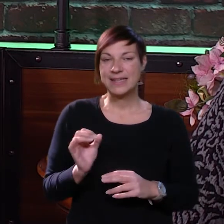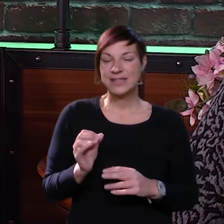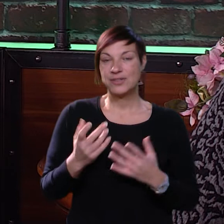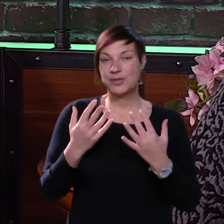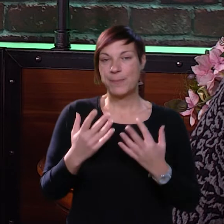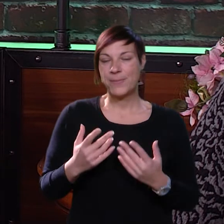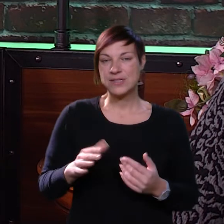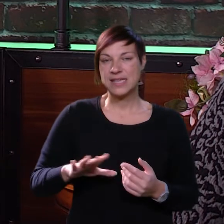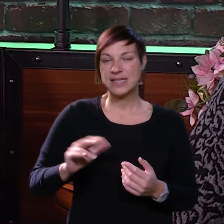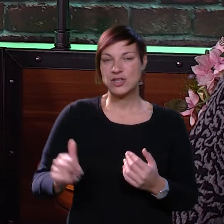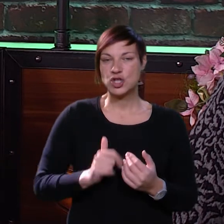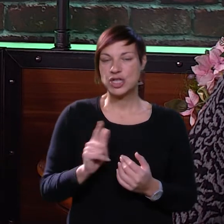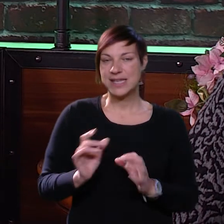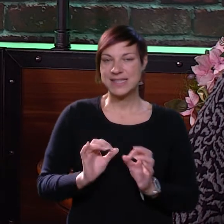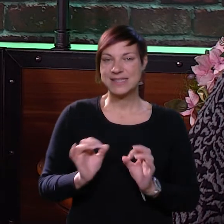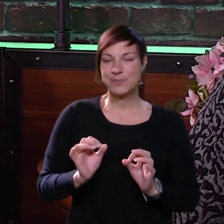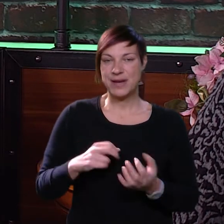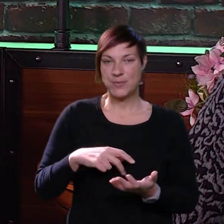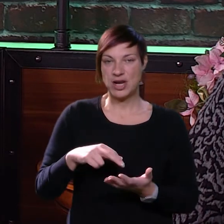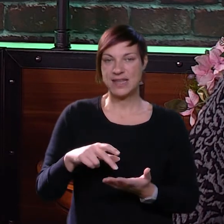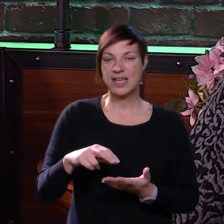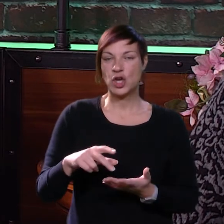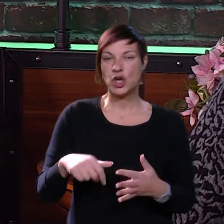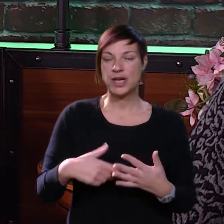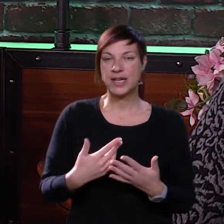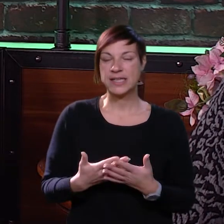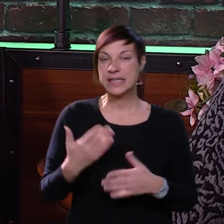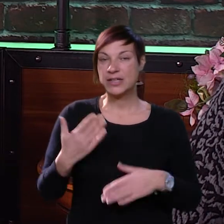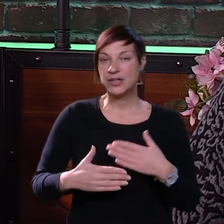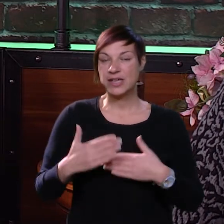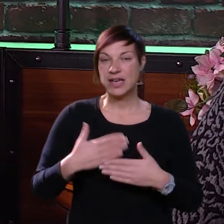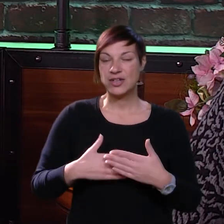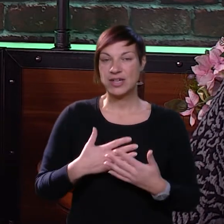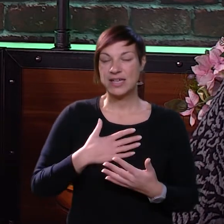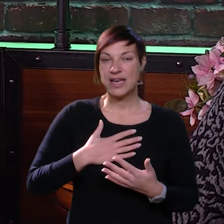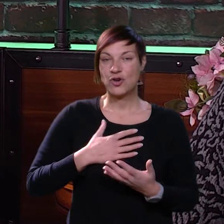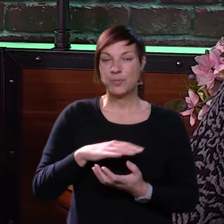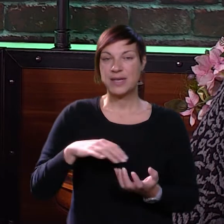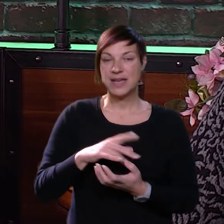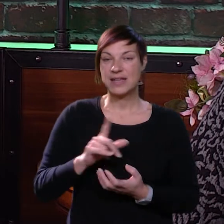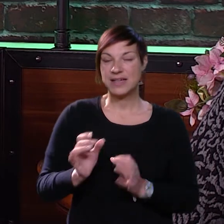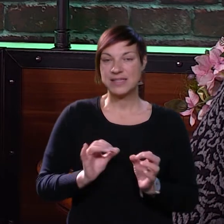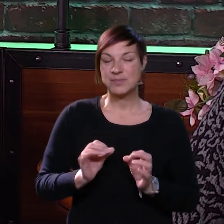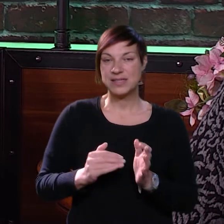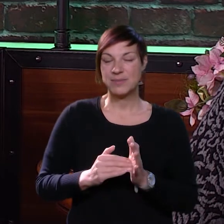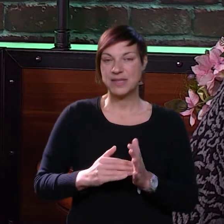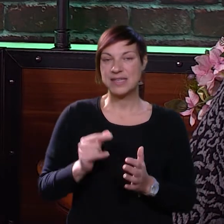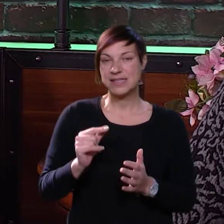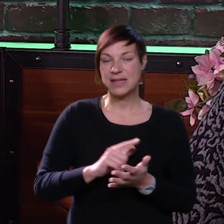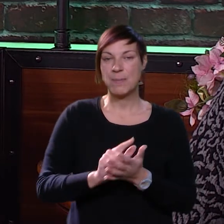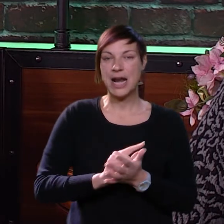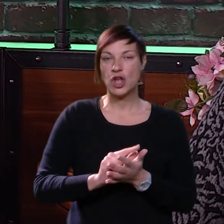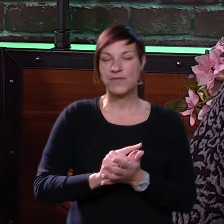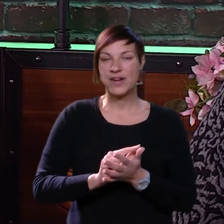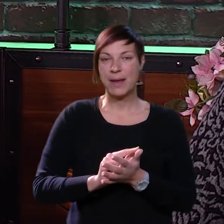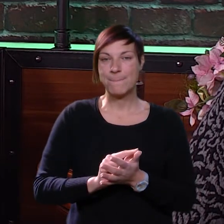je dobro i procijeniti da dijete još nije spremno na taj korak i u krajnjoj liniji, a iako mi roditelji nismo spremni, treba si dati